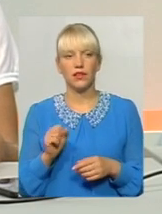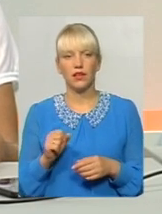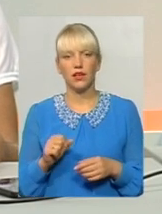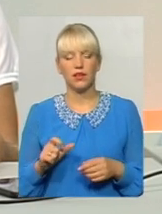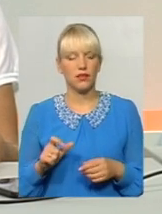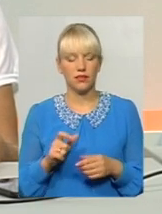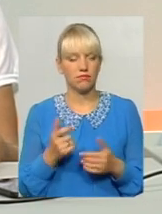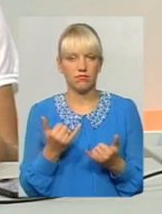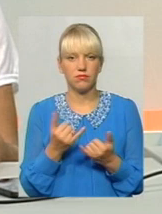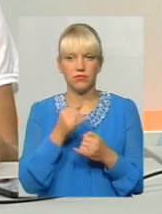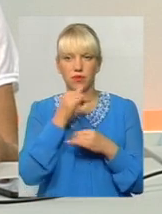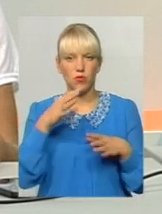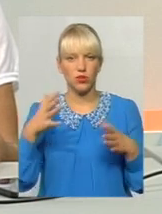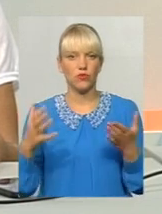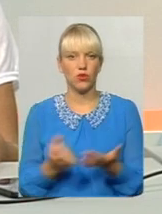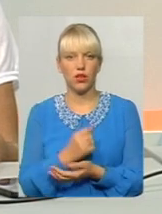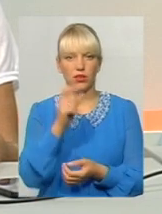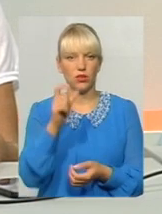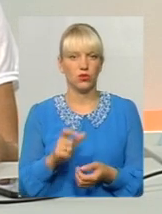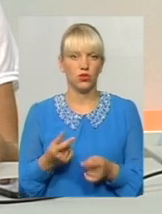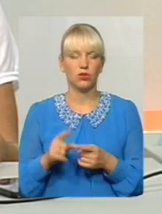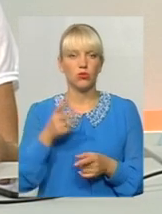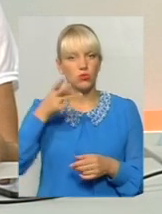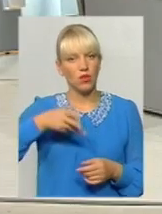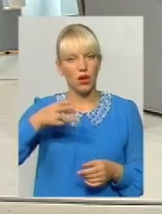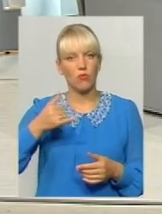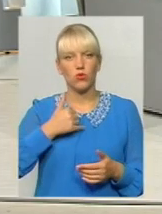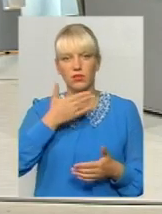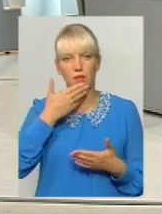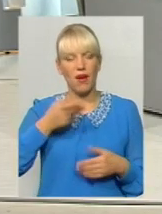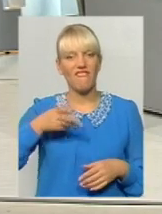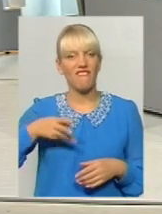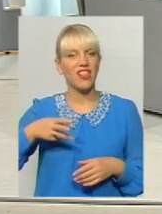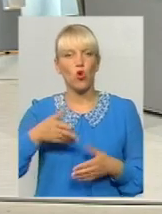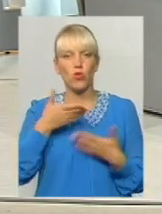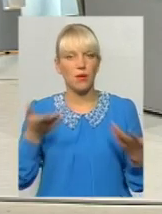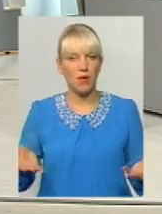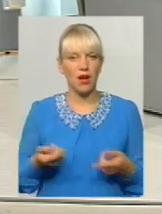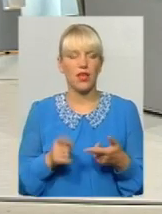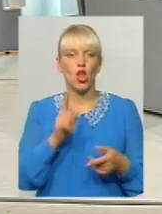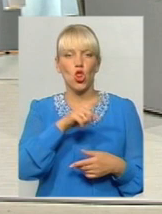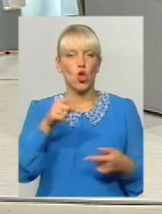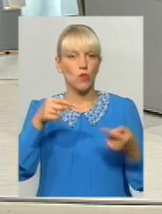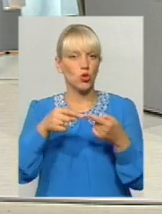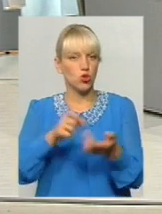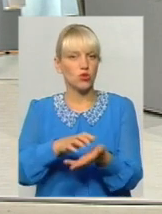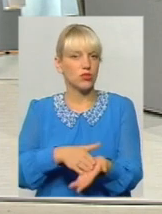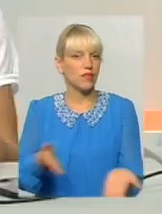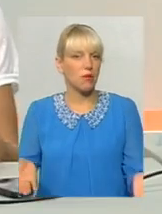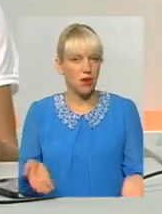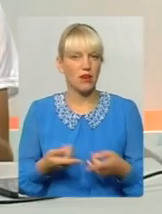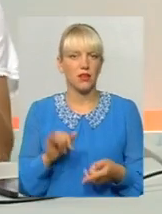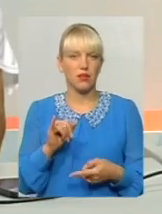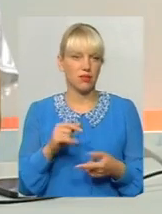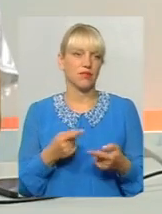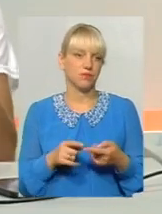знайти, ну, практично нереально, тому що на камерах в нас немає відео, номерні знаки точно не зафіксовані, шукати вітер в полі, ну,